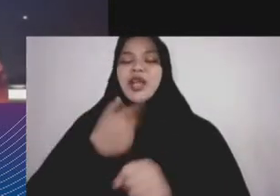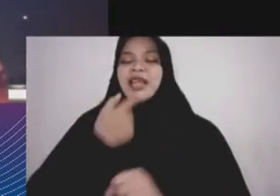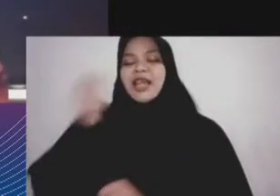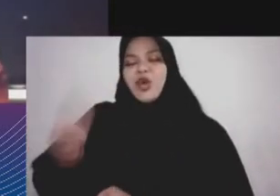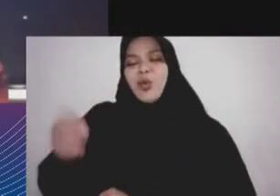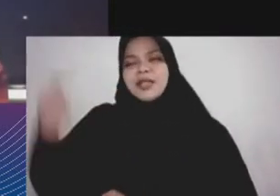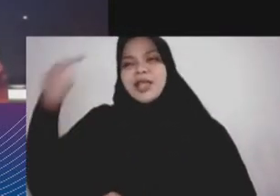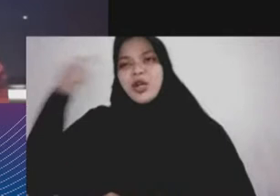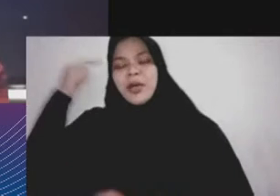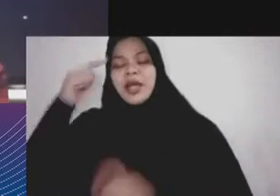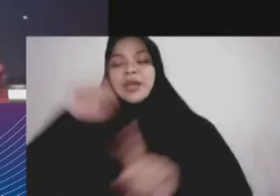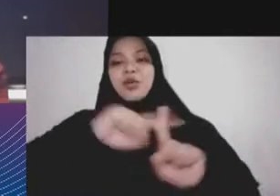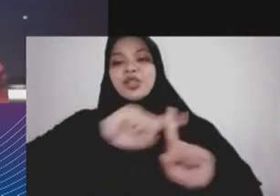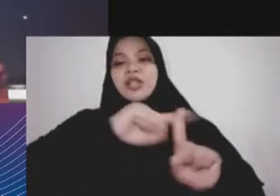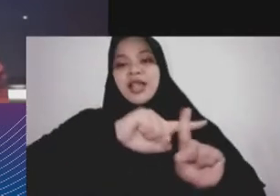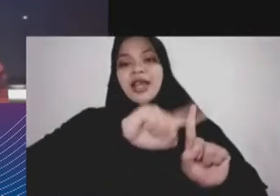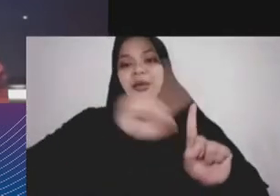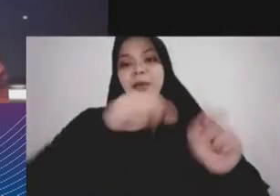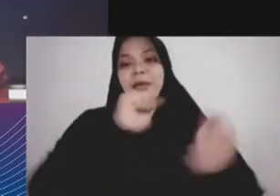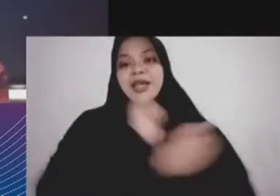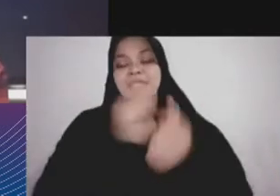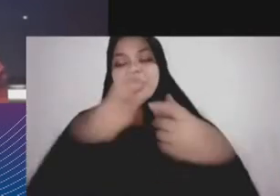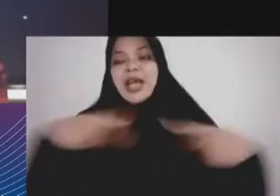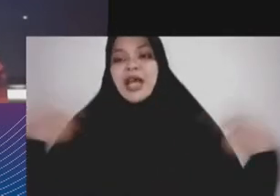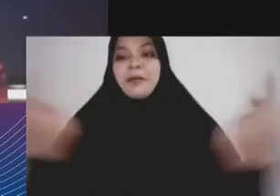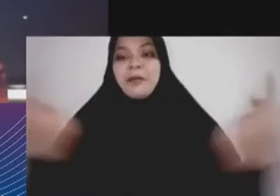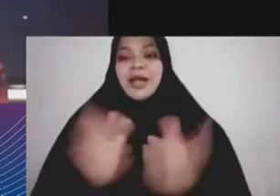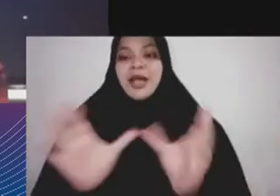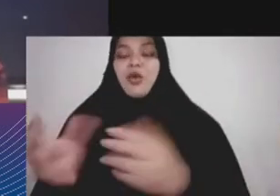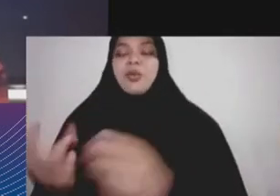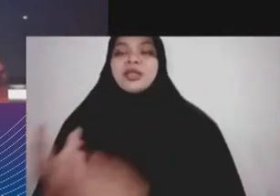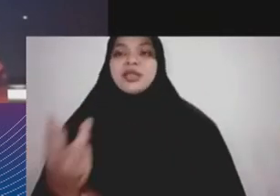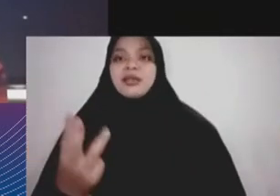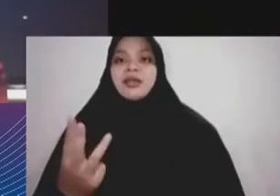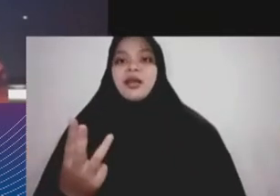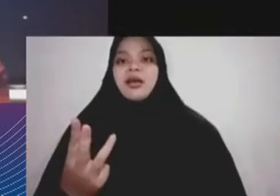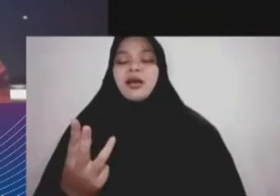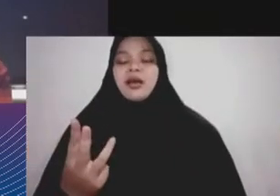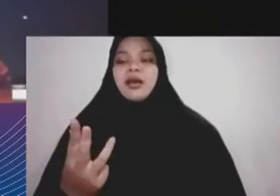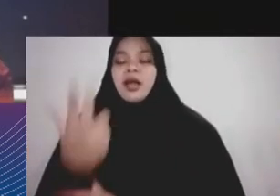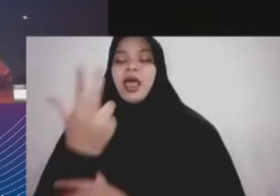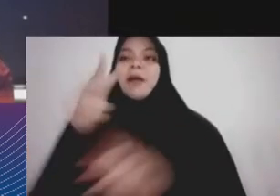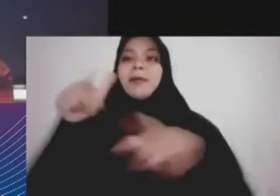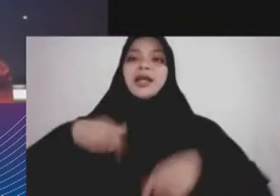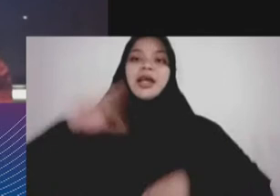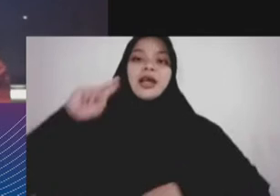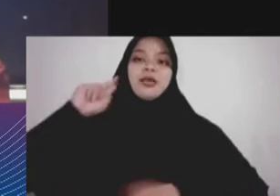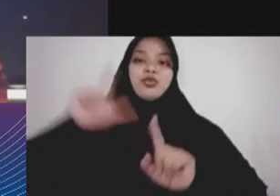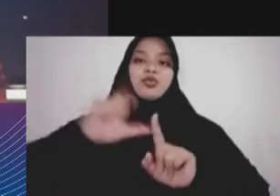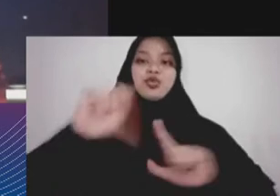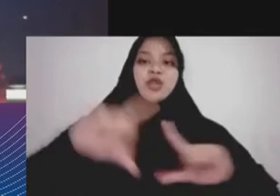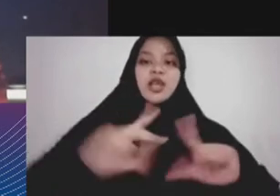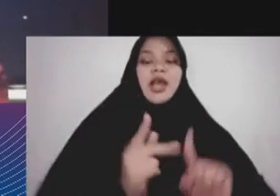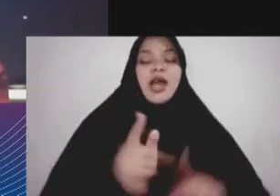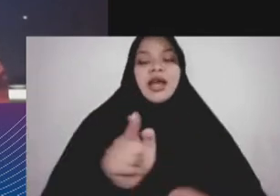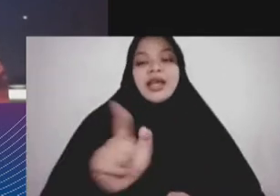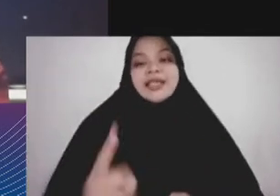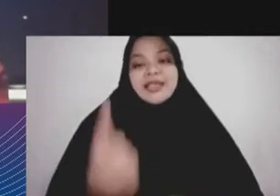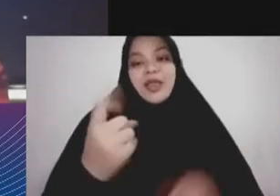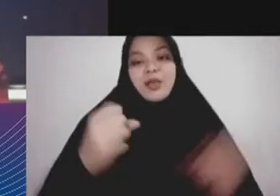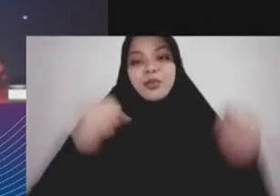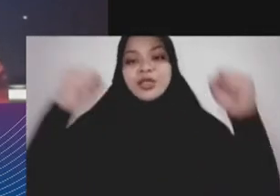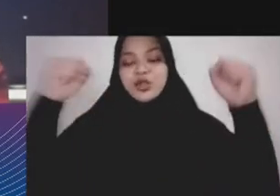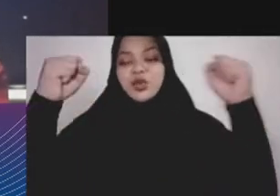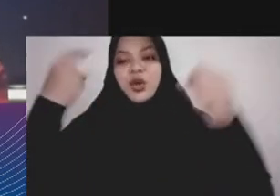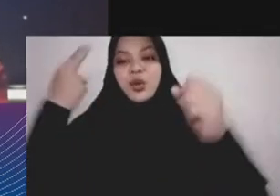3, tapi sebenarnya kerja kami adalah dengan Komisi 8. Dengan Bu Dia ini adalah salah satu pejuang untuk